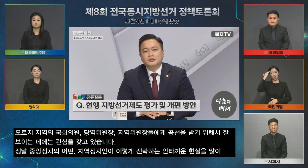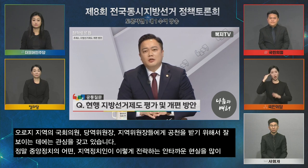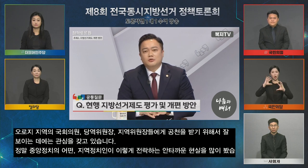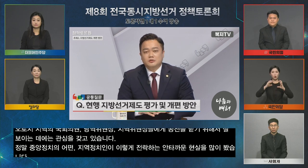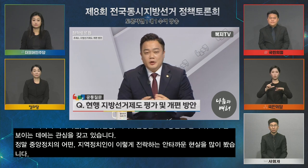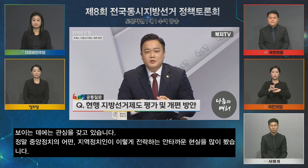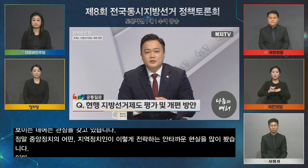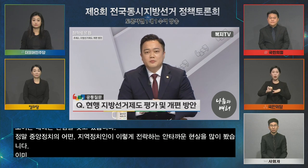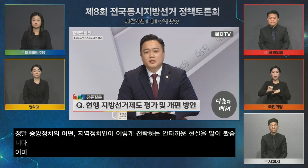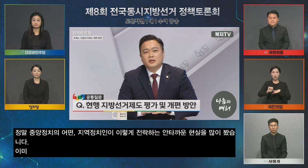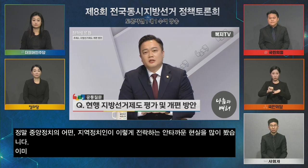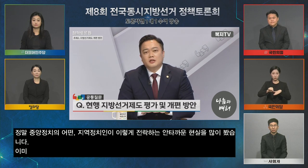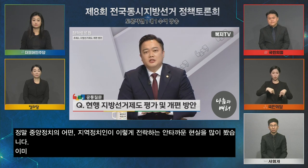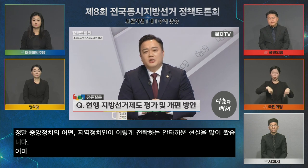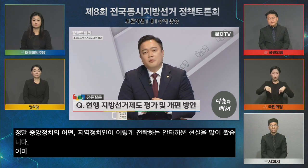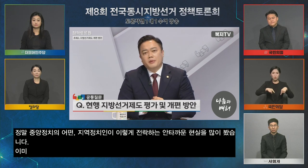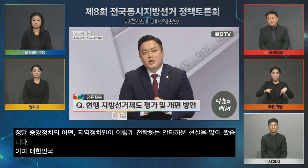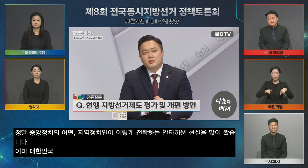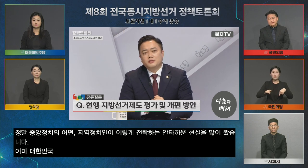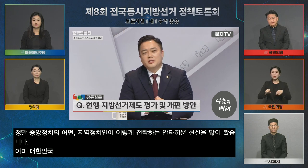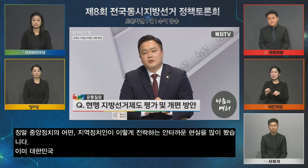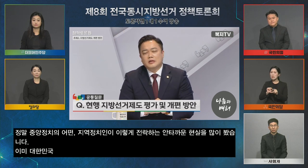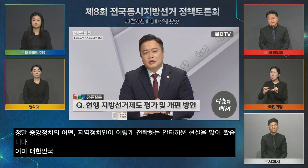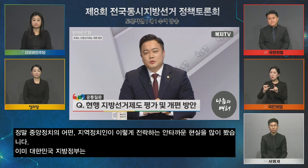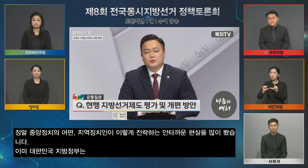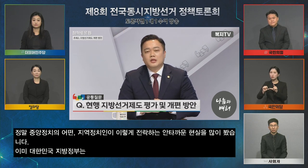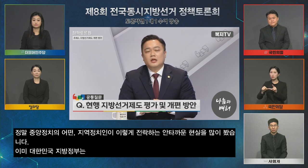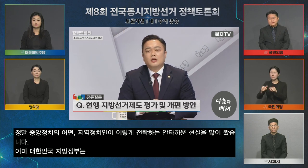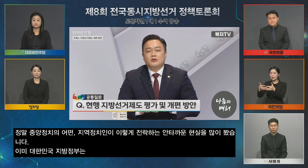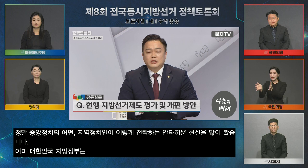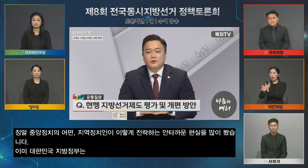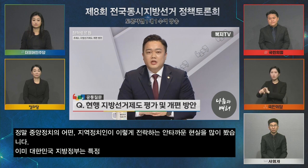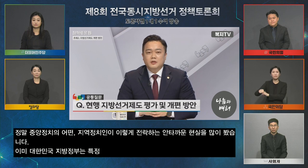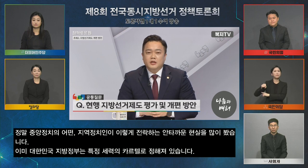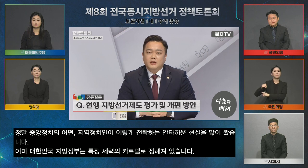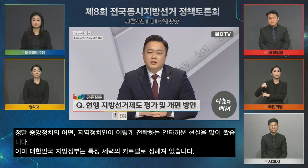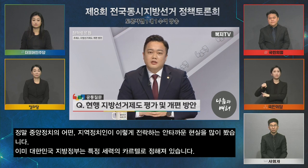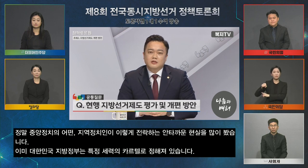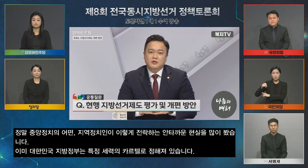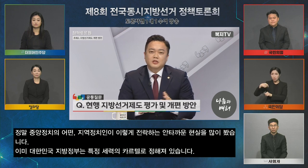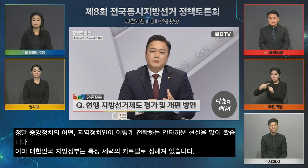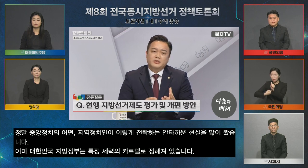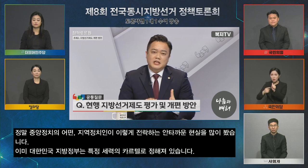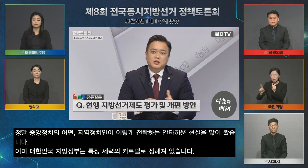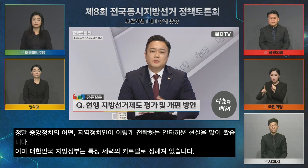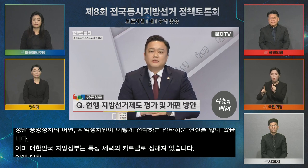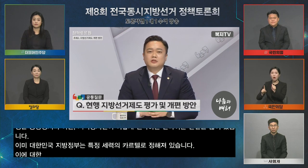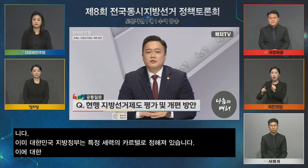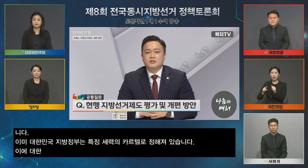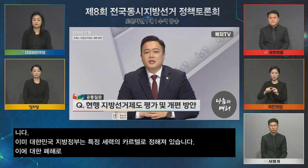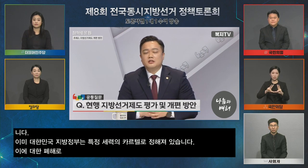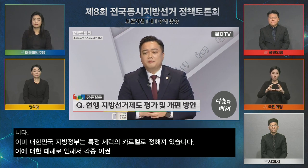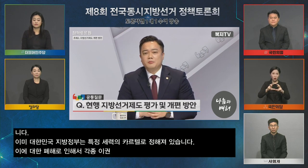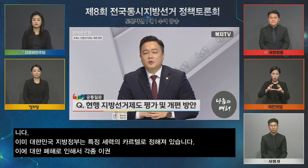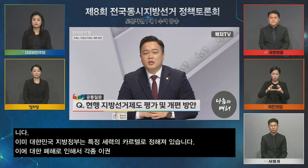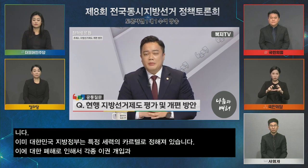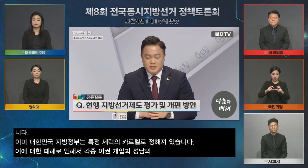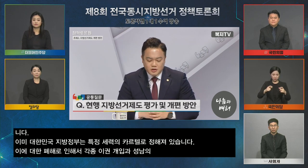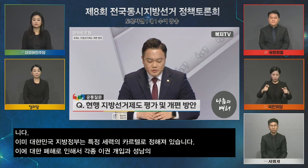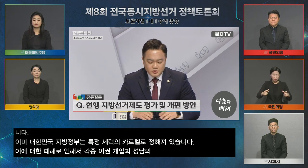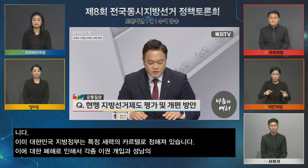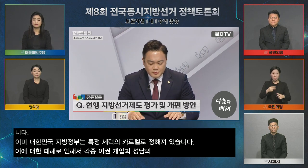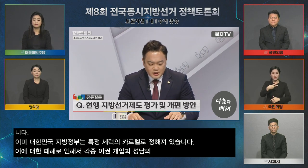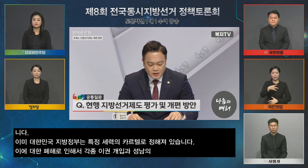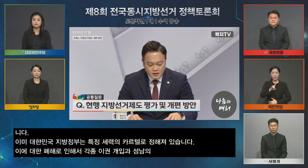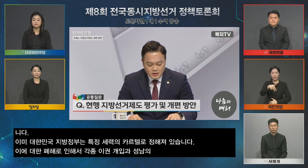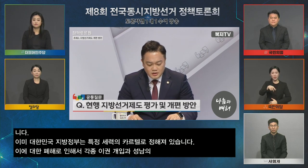세력의 카르텔로 정해져 있습니다. 이에 대한 폐해로 인해서 각종 입건 개입과 성남의 대장도 같은 그런 사례들이 빈번하게